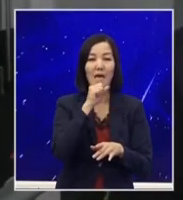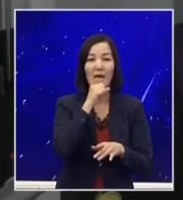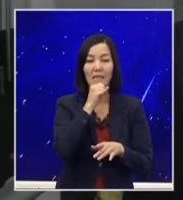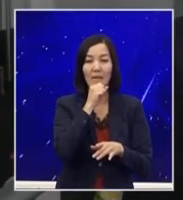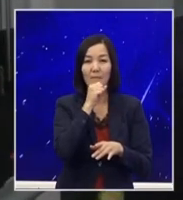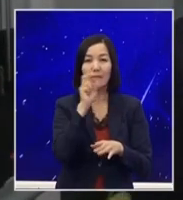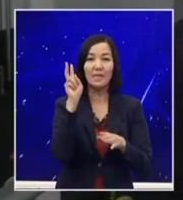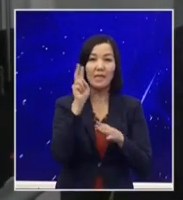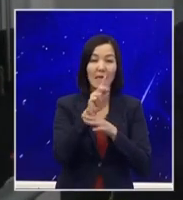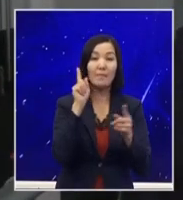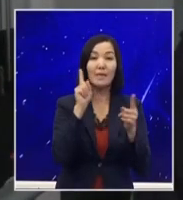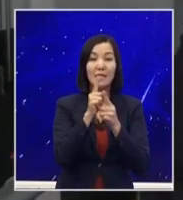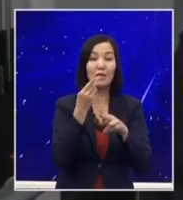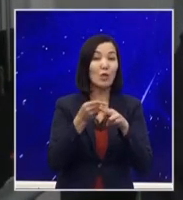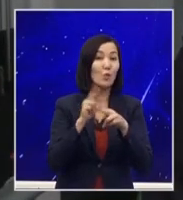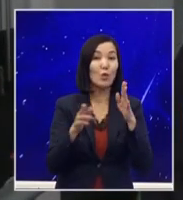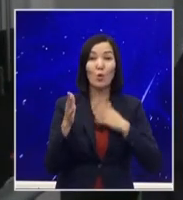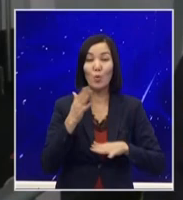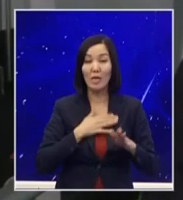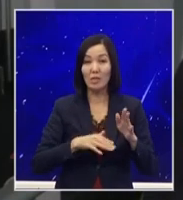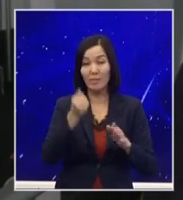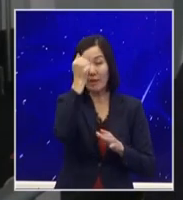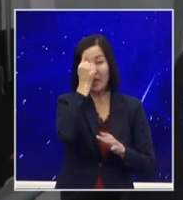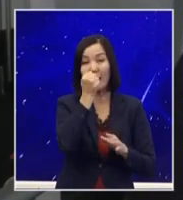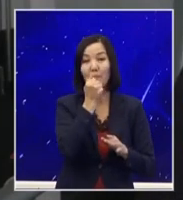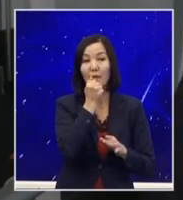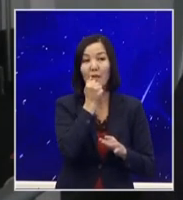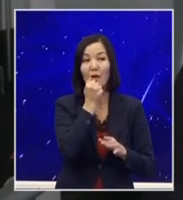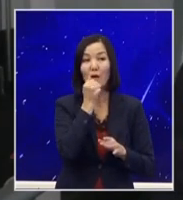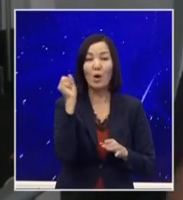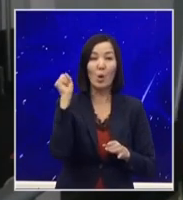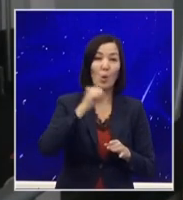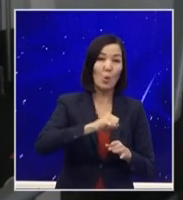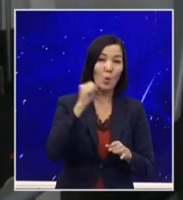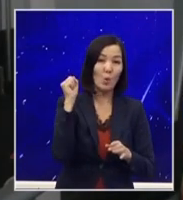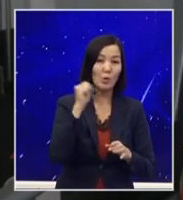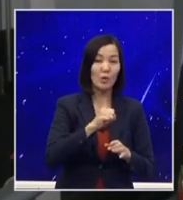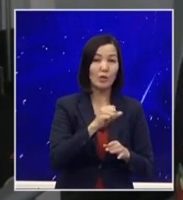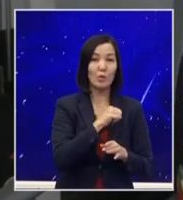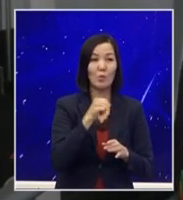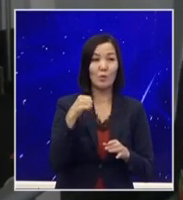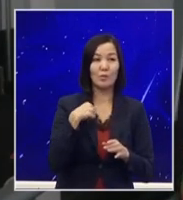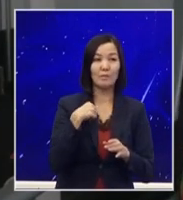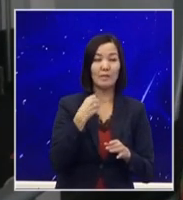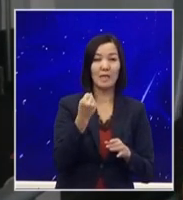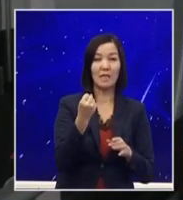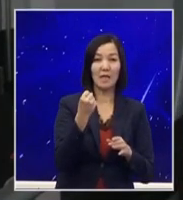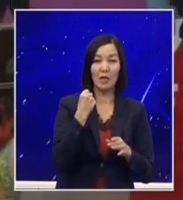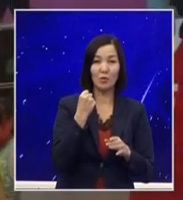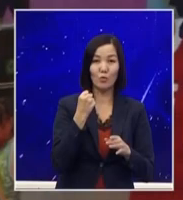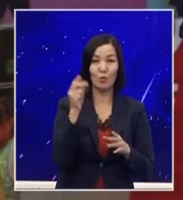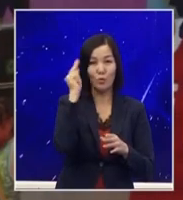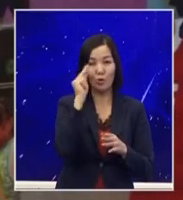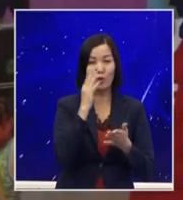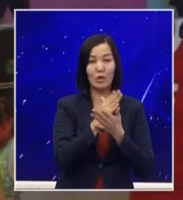келгеніне рахмет. Мен Әбдуәли атадан қол күресте қолымызды өзімізге қарай тартуды үйрендім.